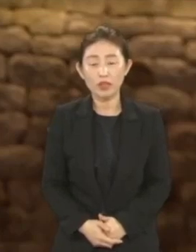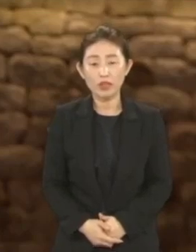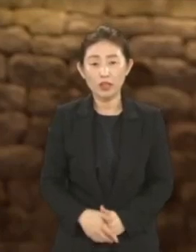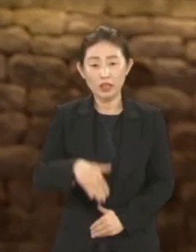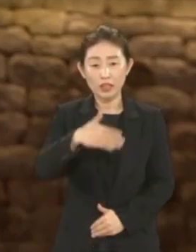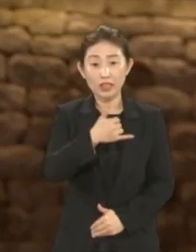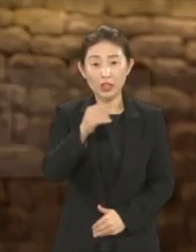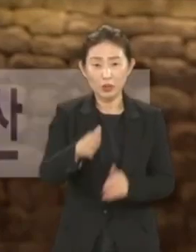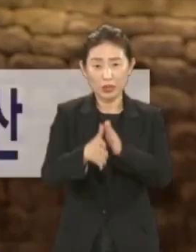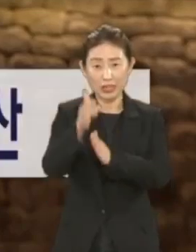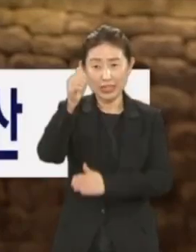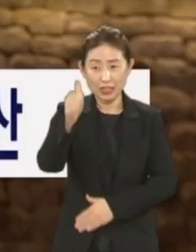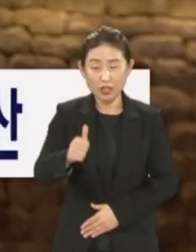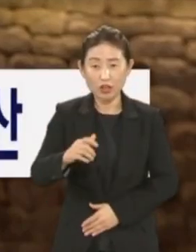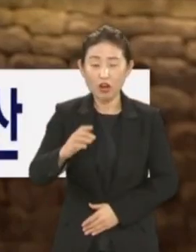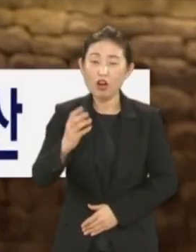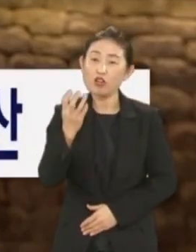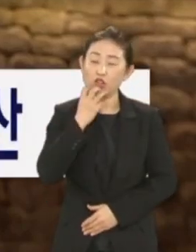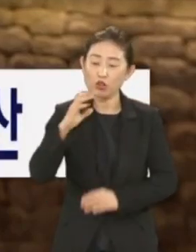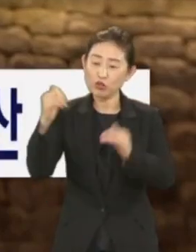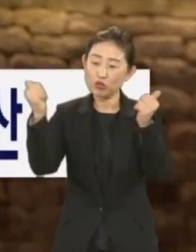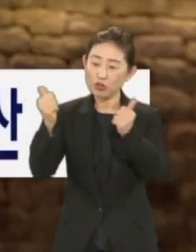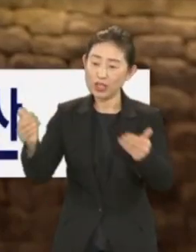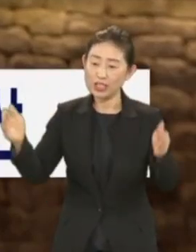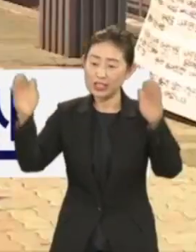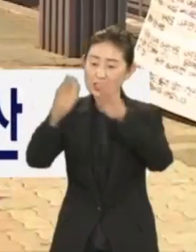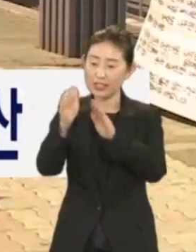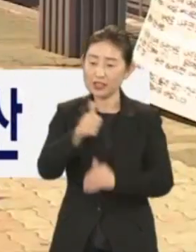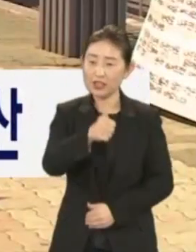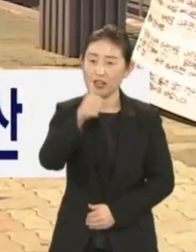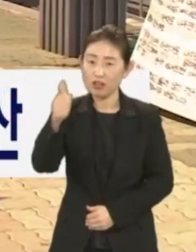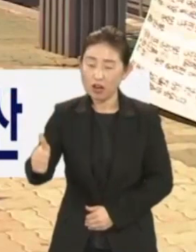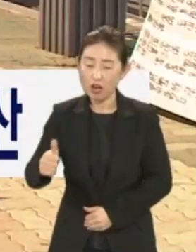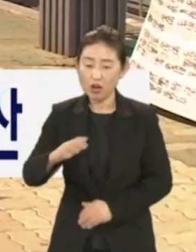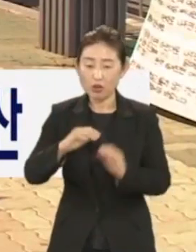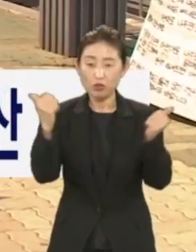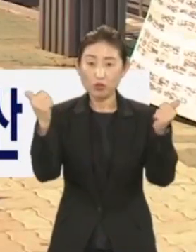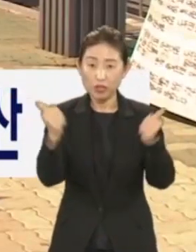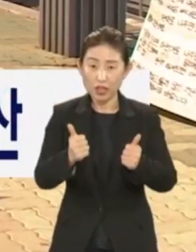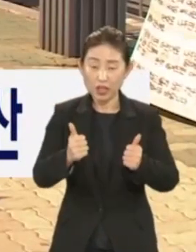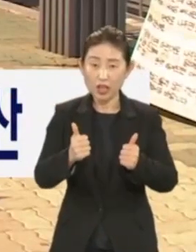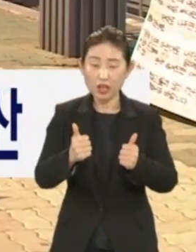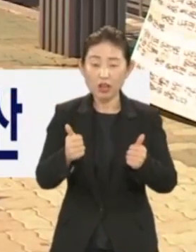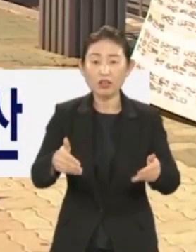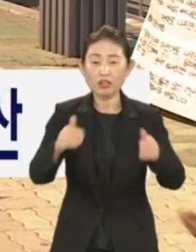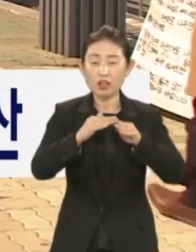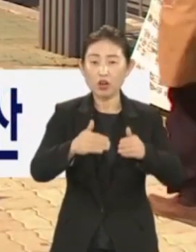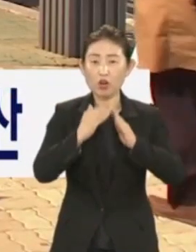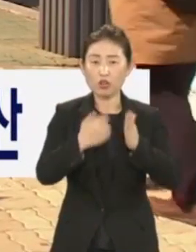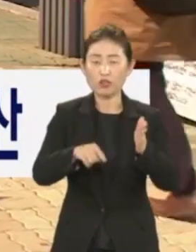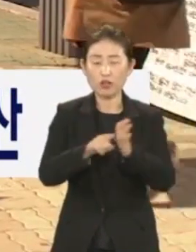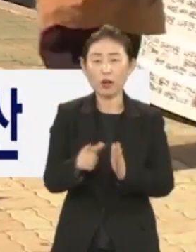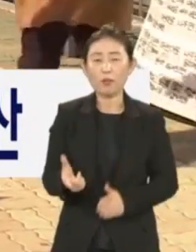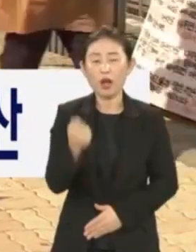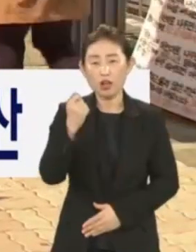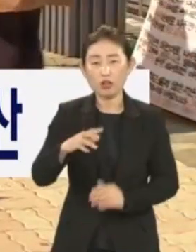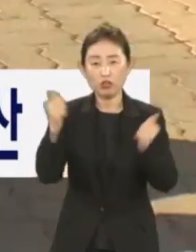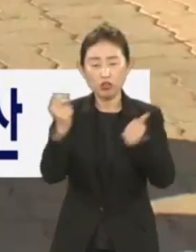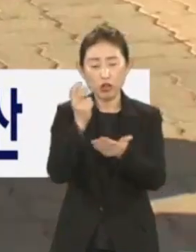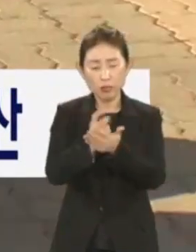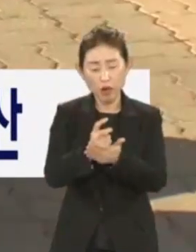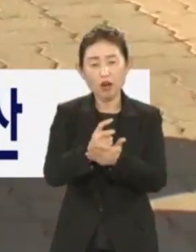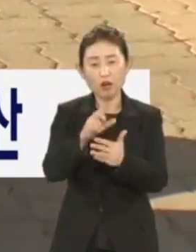최민호 세종시장이 서울 국회의사당 앞에서 국회 세종의사당 건립을 위한 국회 규칙 조속 제정을 촉구하며 1인